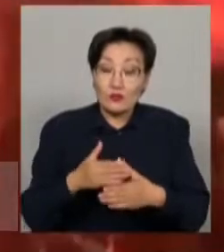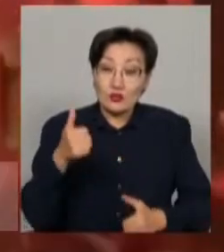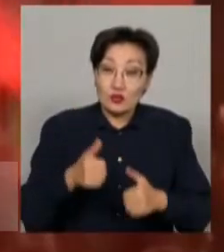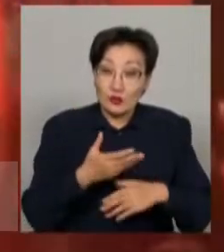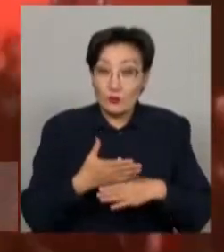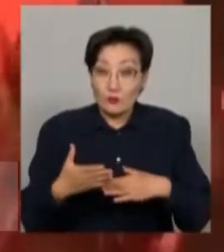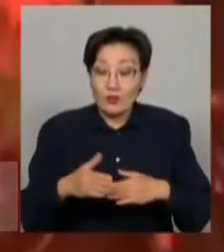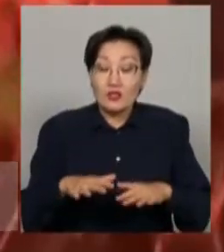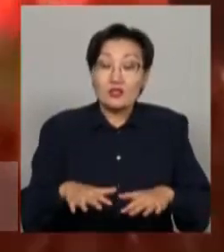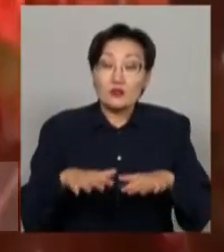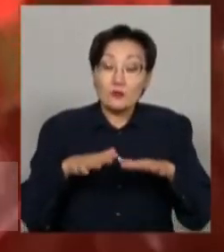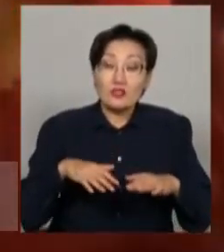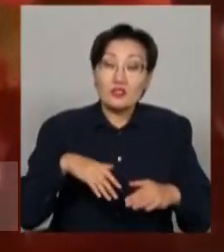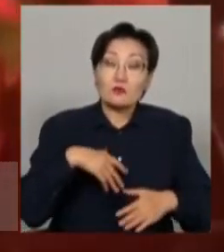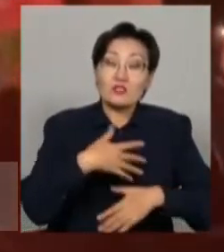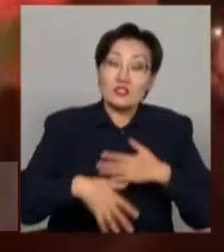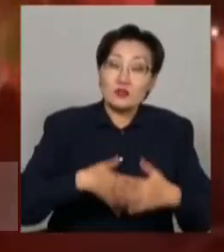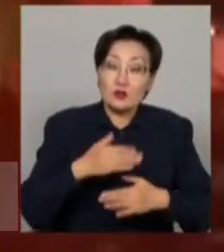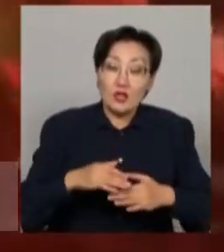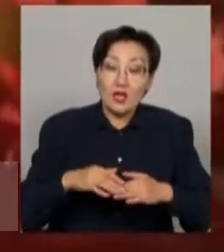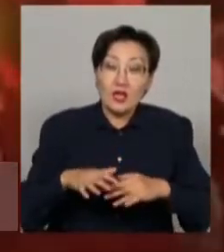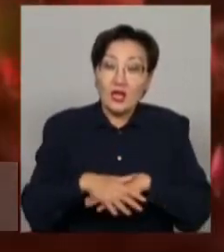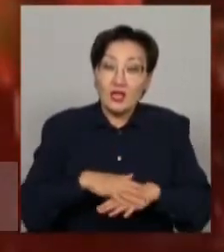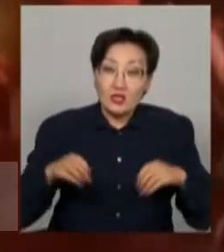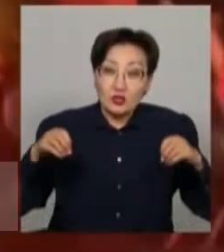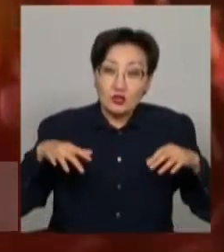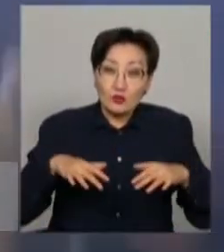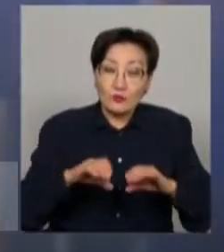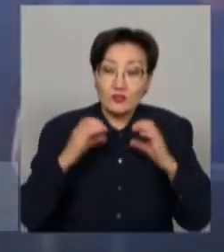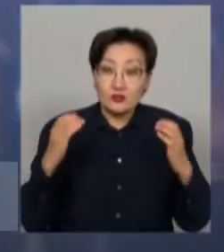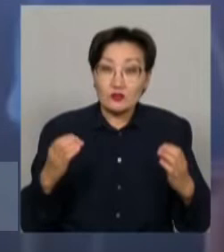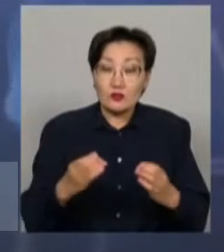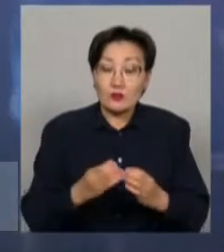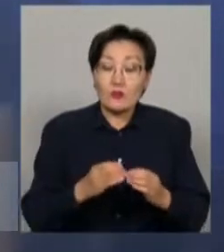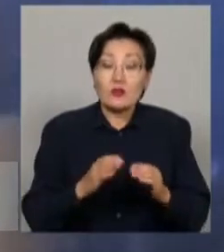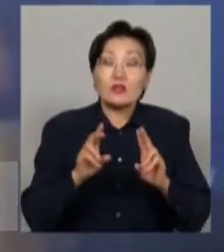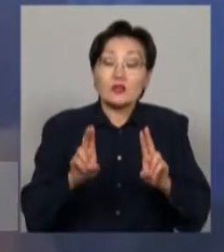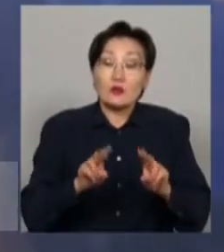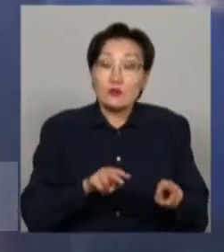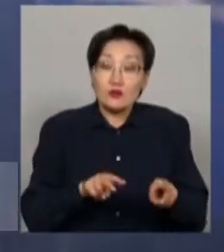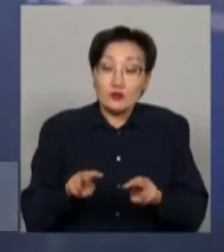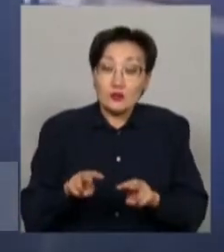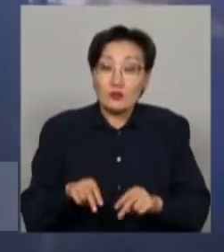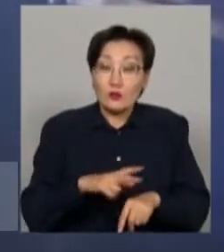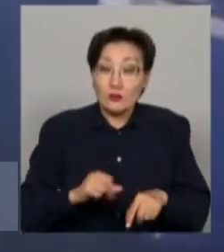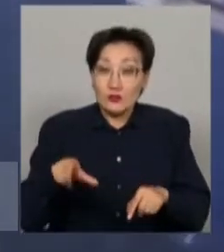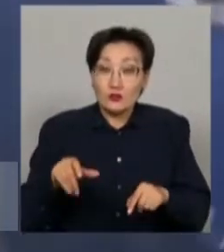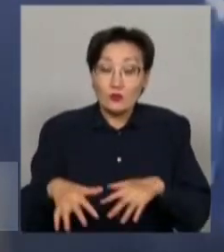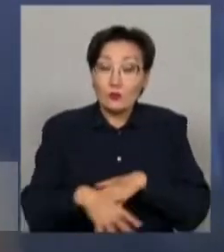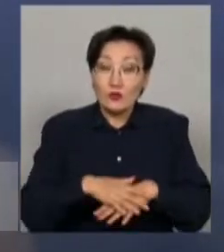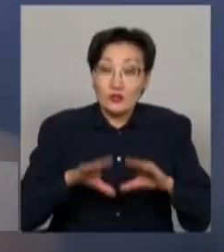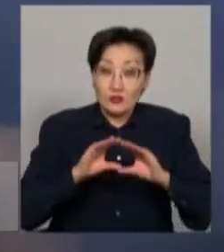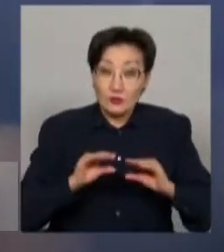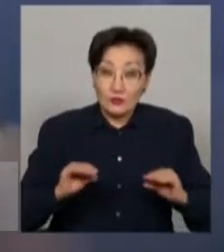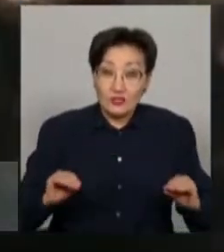кейін жанкүйерлер тәртіпсіздікті ұйымдастырып алаңға қарай жүгірген. Стадиондағы тәртіпті күзеткен полиция көпшілікті тыныштандыру үшін көзден